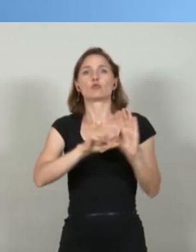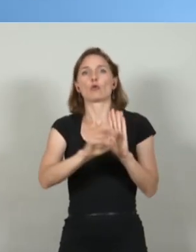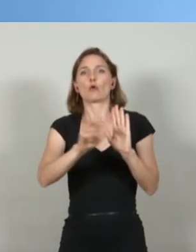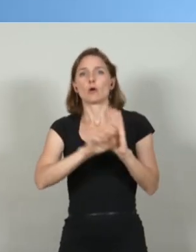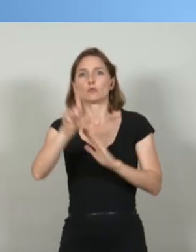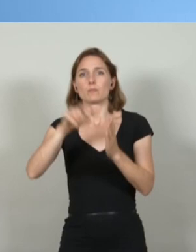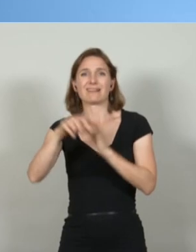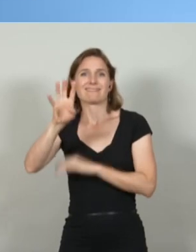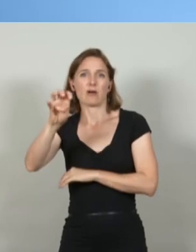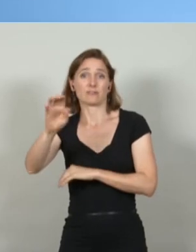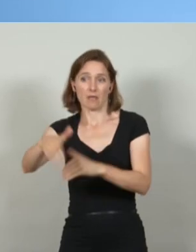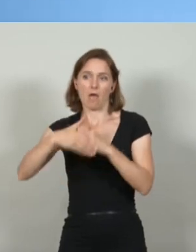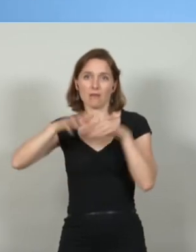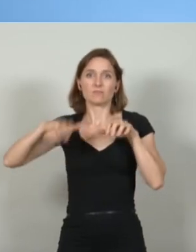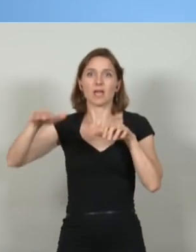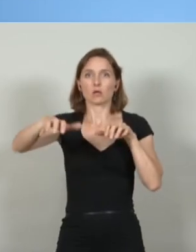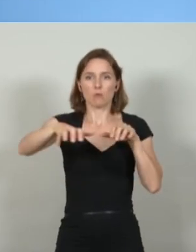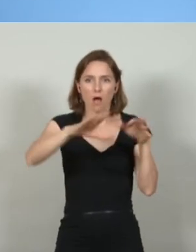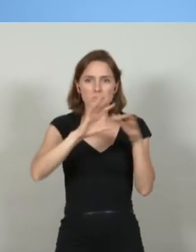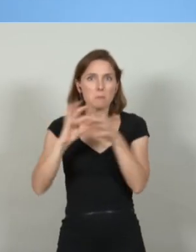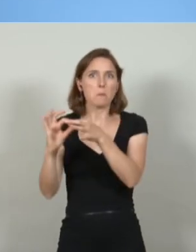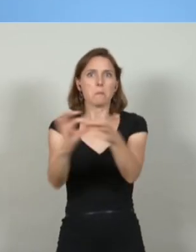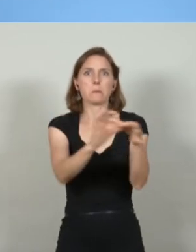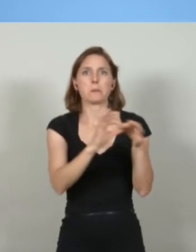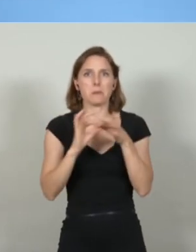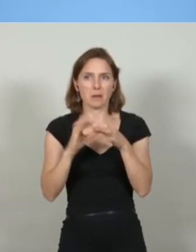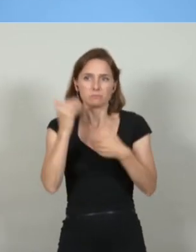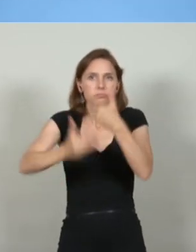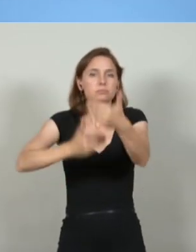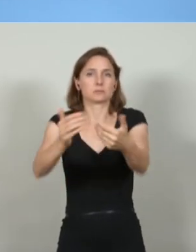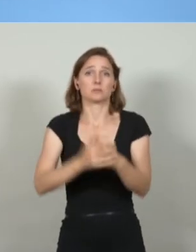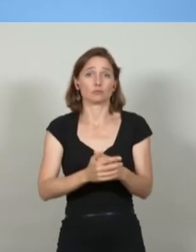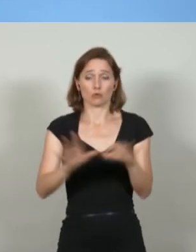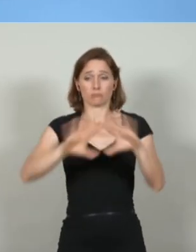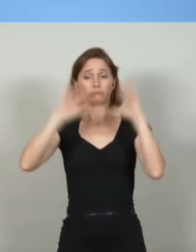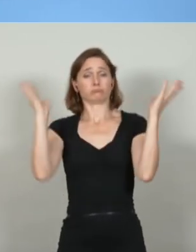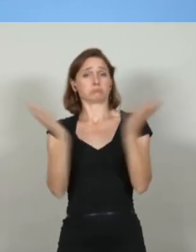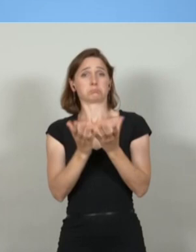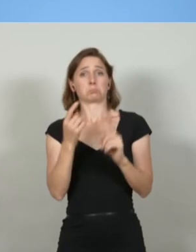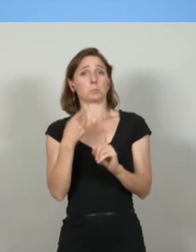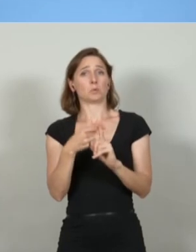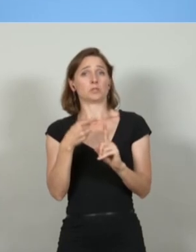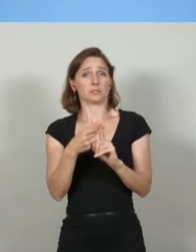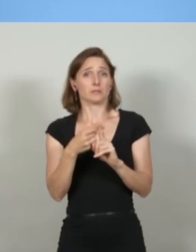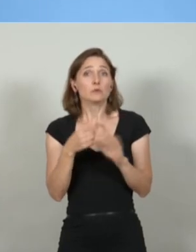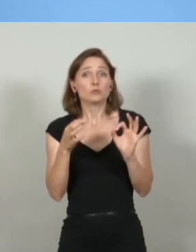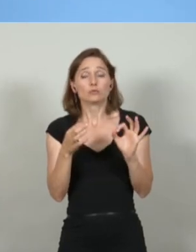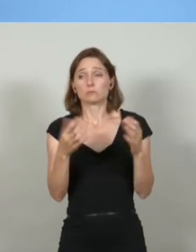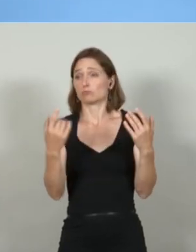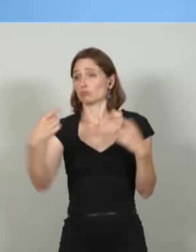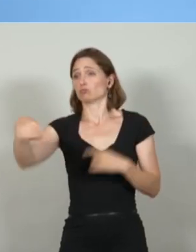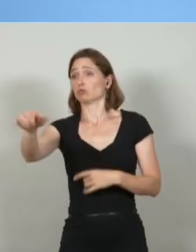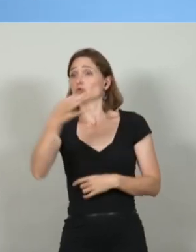enjeux du territoire voilà donc tout cela est positif de fait on a point pointé vous l'avez tous dit